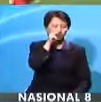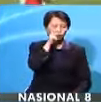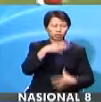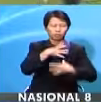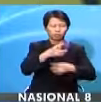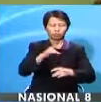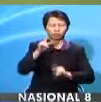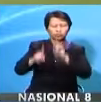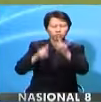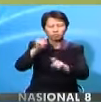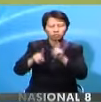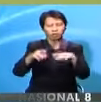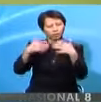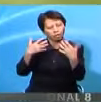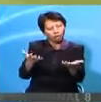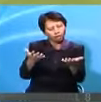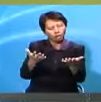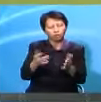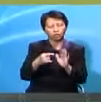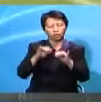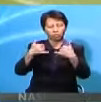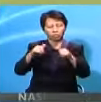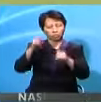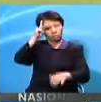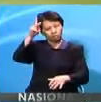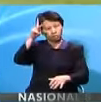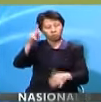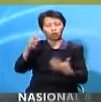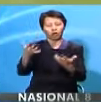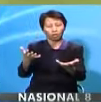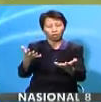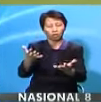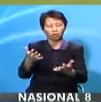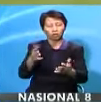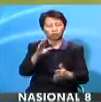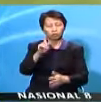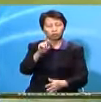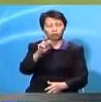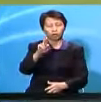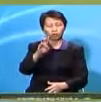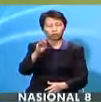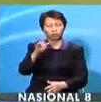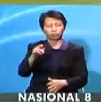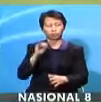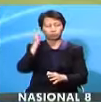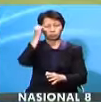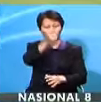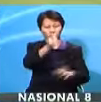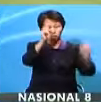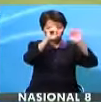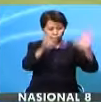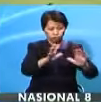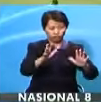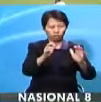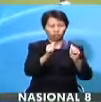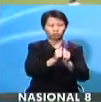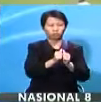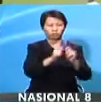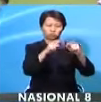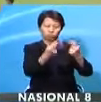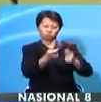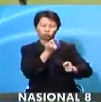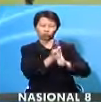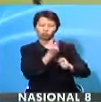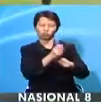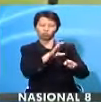Peminat tertanya-tanya bagaimana agaknya persembahan Kelantan The Red Warriors TRW yang bertandang ke Shah Alam bertemu pasukan sukar